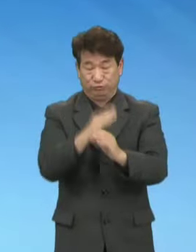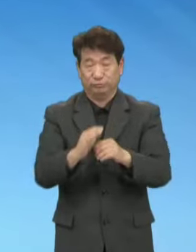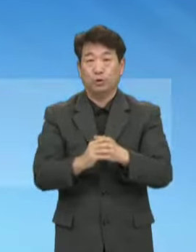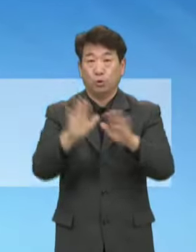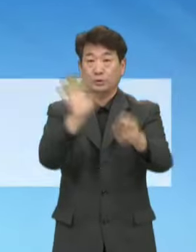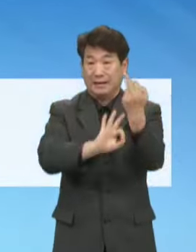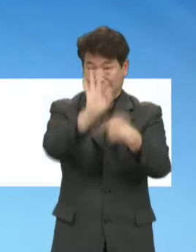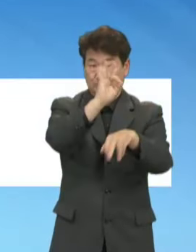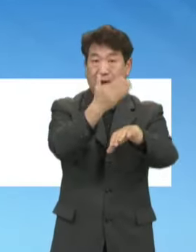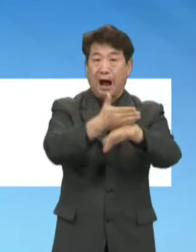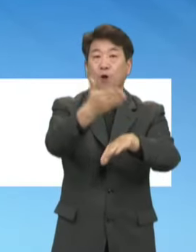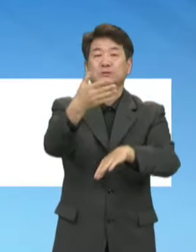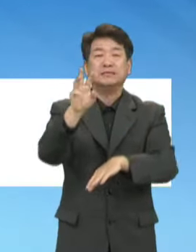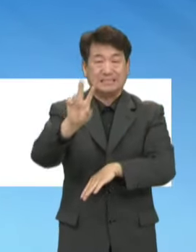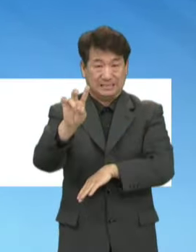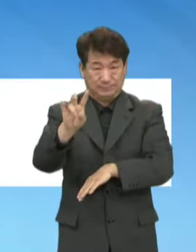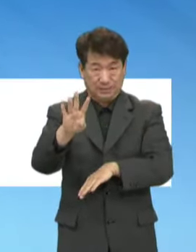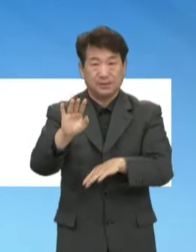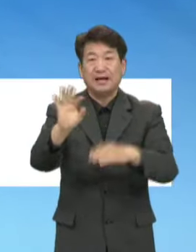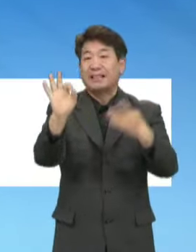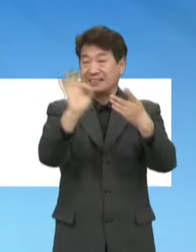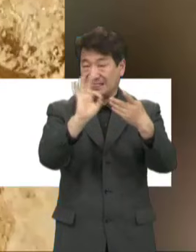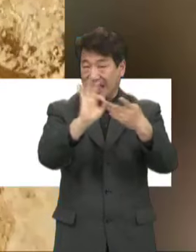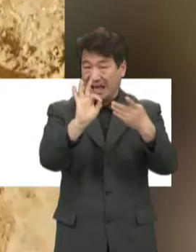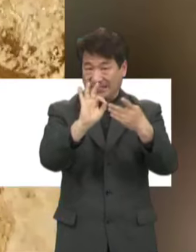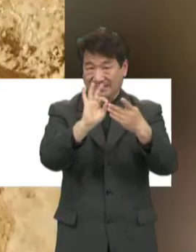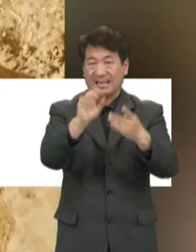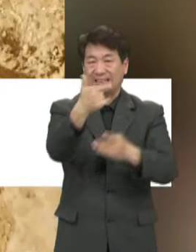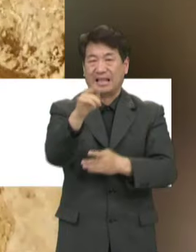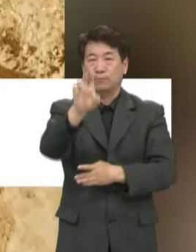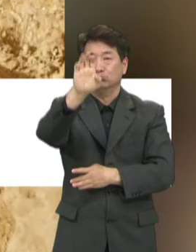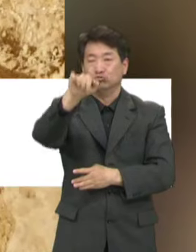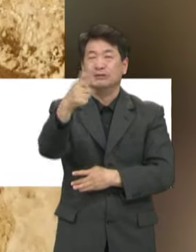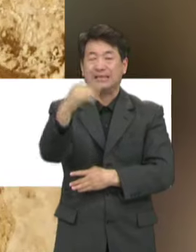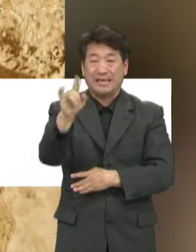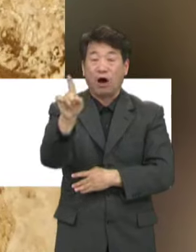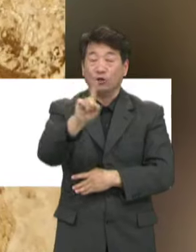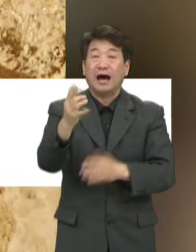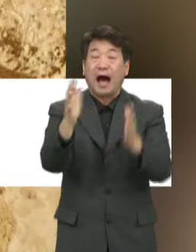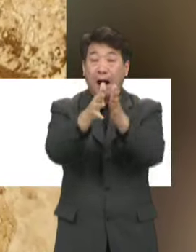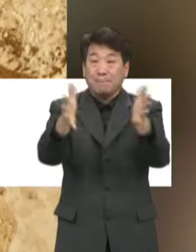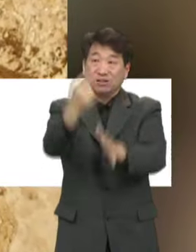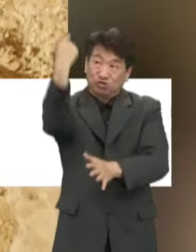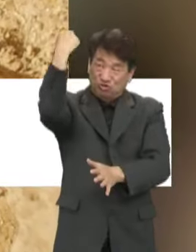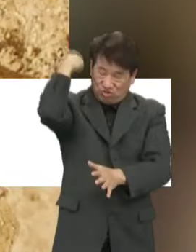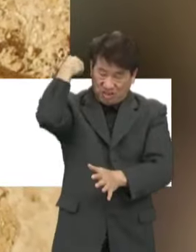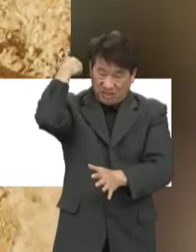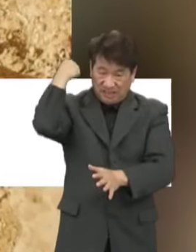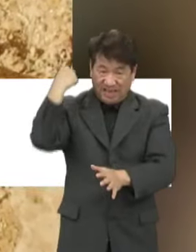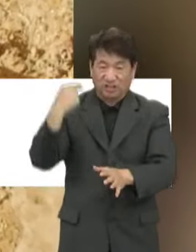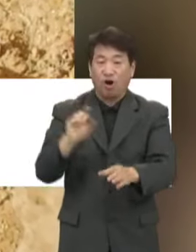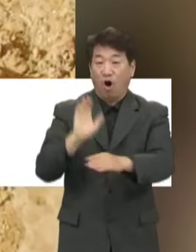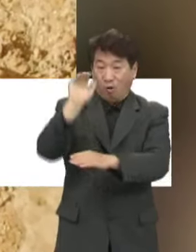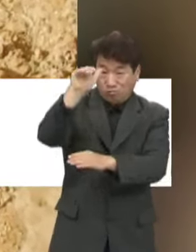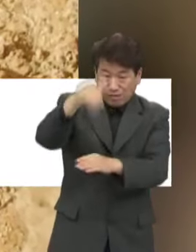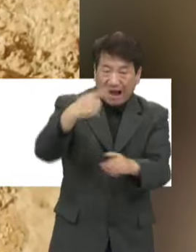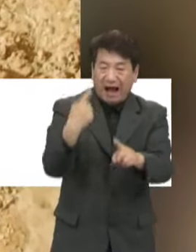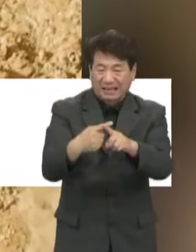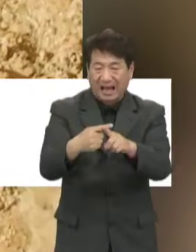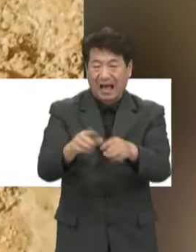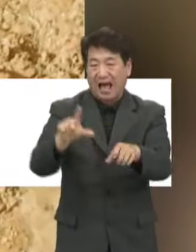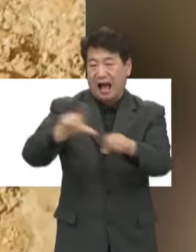오늘 오전 9시 24분 쯤 태안군 태안읍 남문리 한 아파트 뒤편 도로 공사 현장에서 굴착 작업을 하다